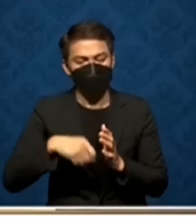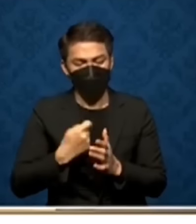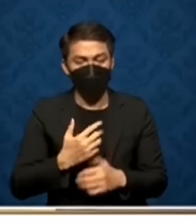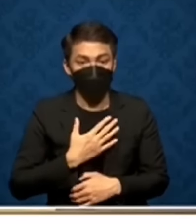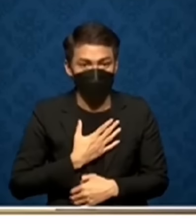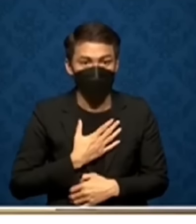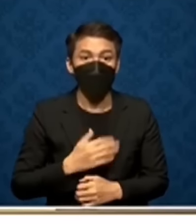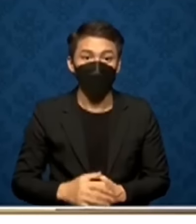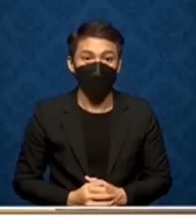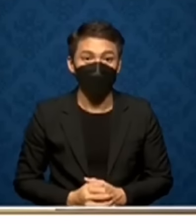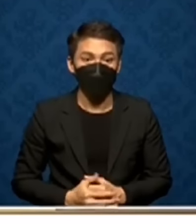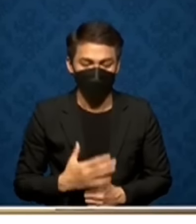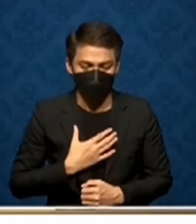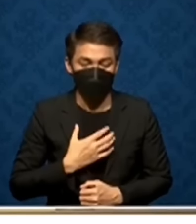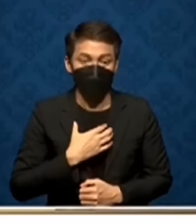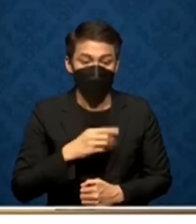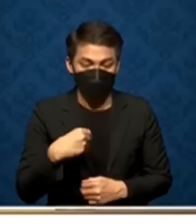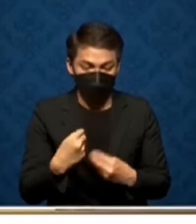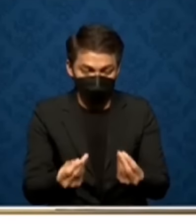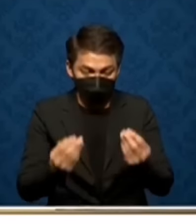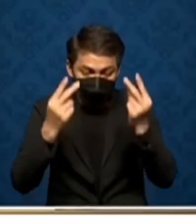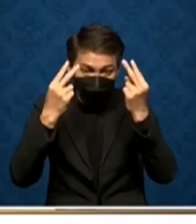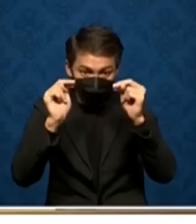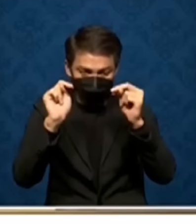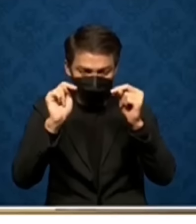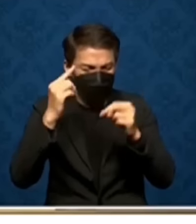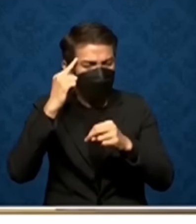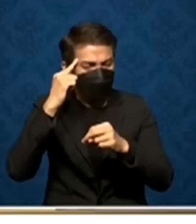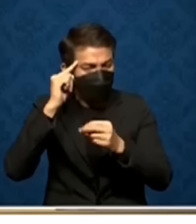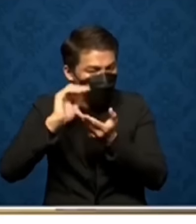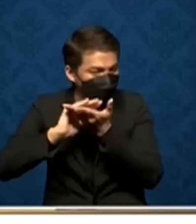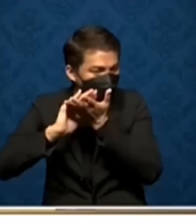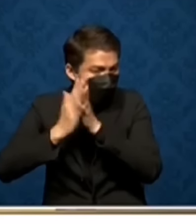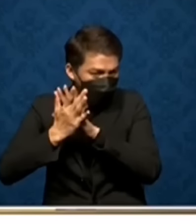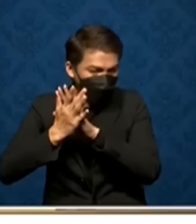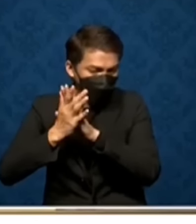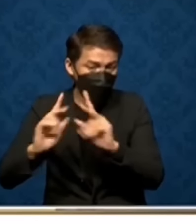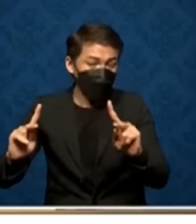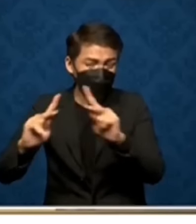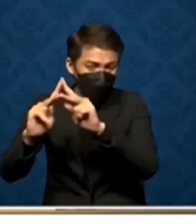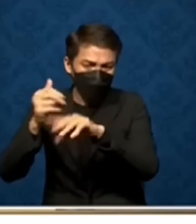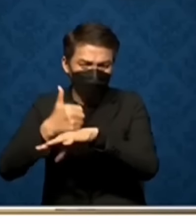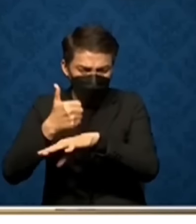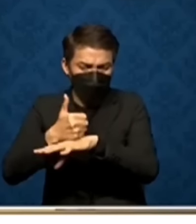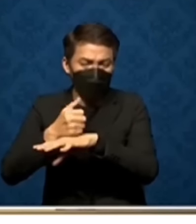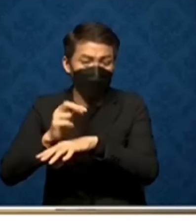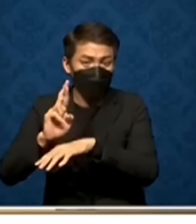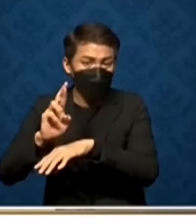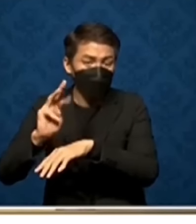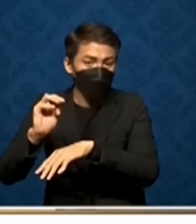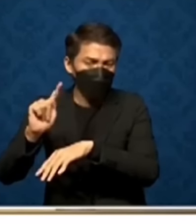ดังนั้นผมอยากให้ท่านนายกเปลี่ยนความคิดคณะรัฐมนตรีด้วยว่าความมั่นค